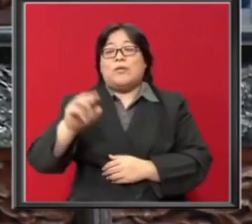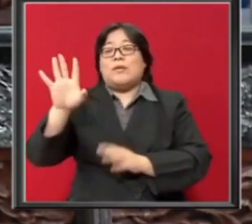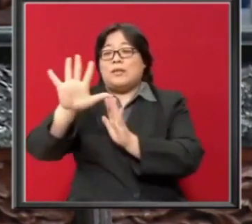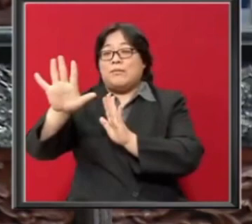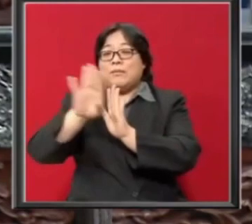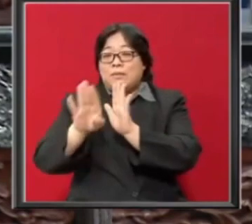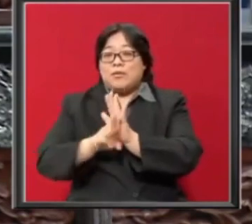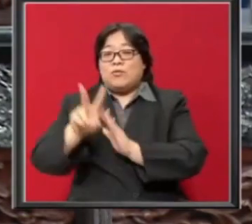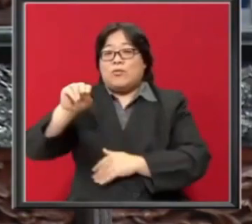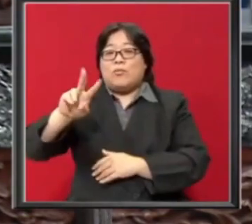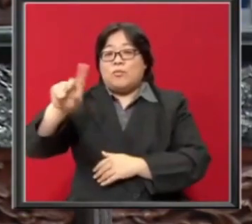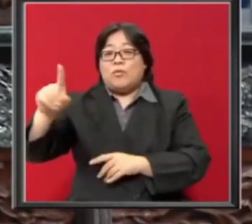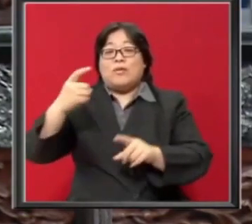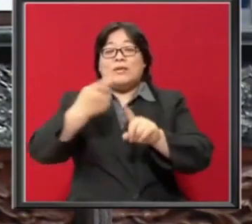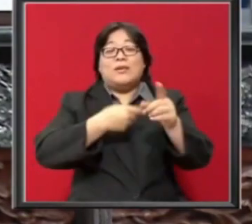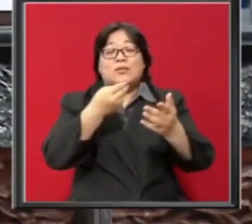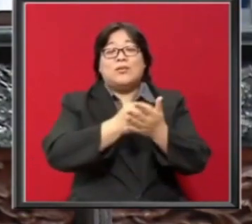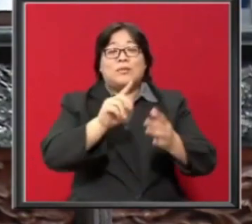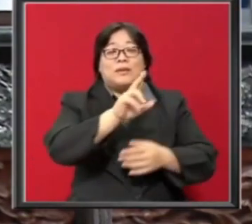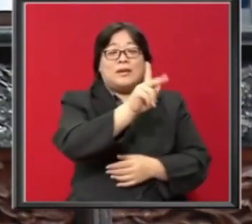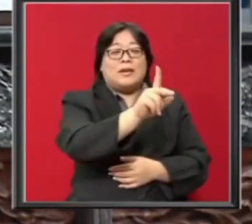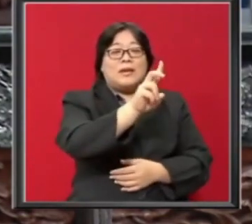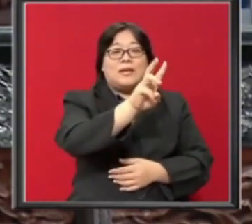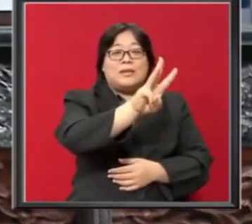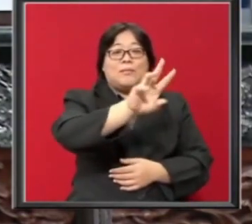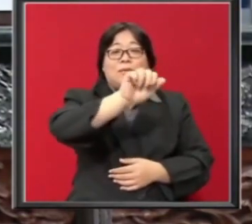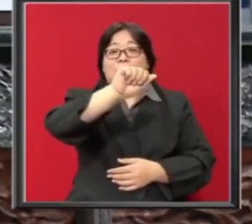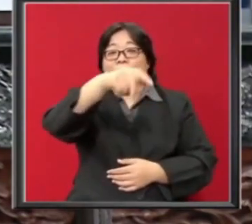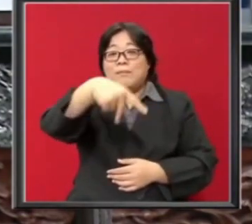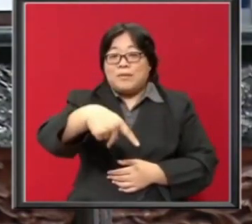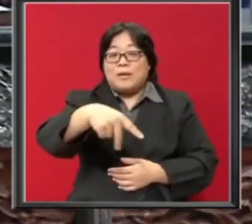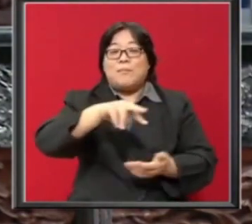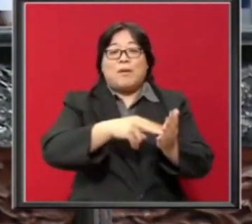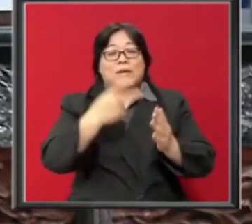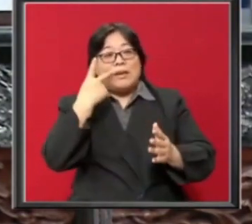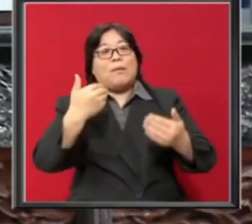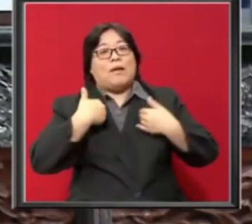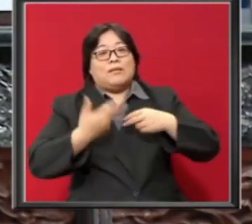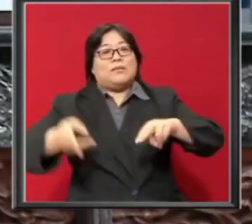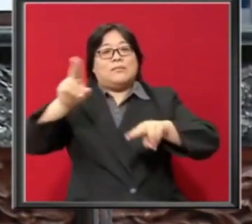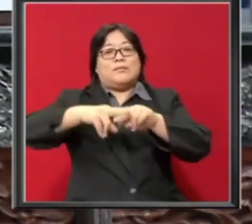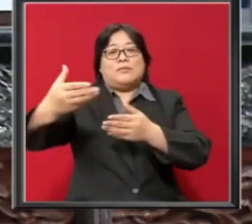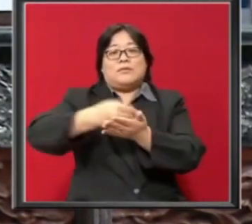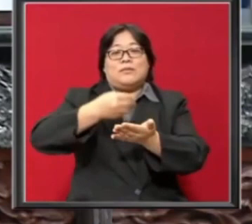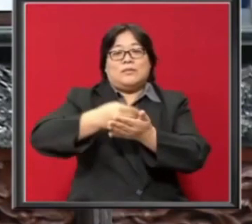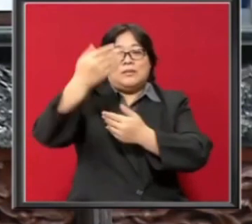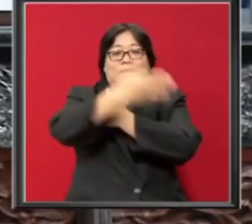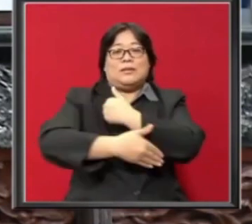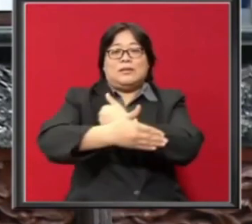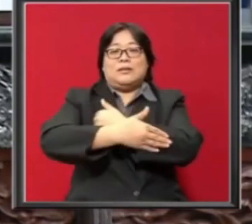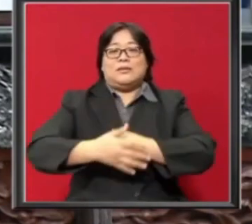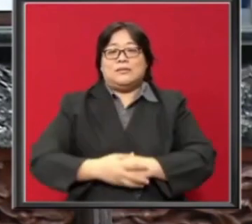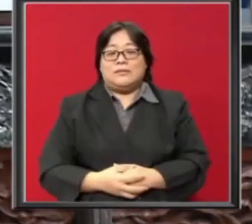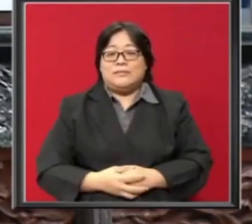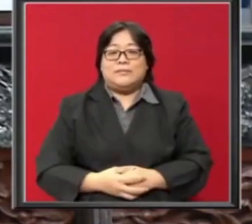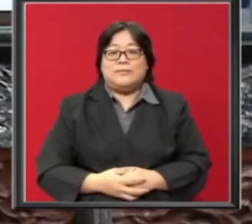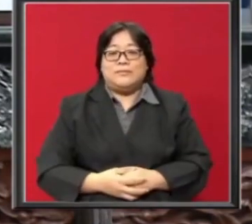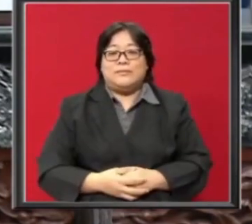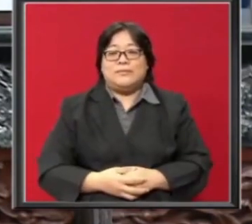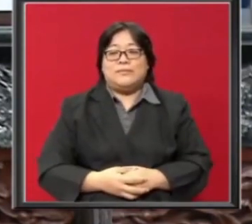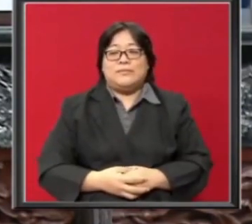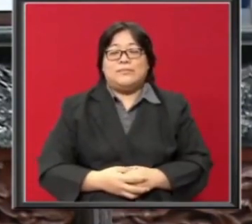2020 ambil kepada kumpulan uang amanah bensin nampak salola penambahan pendapatan negara Filipina